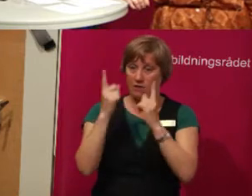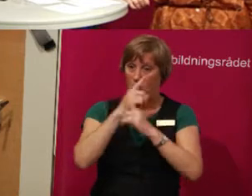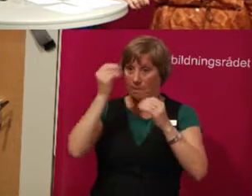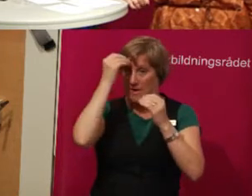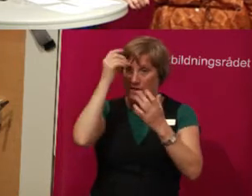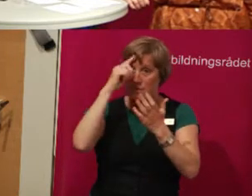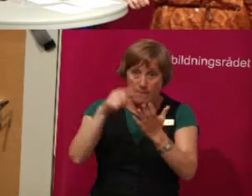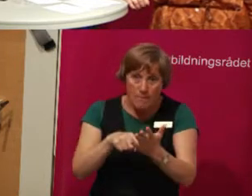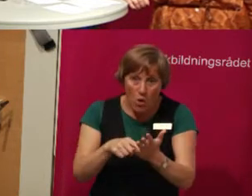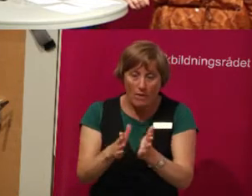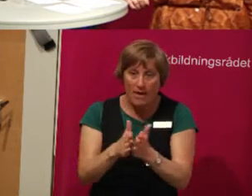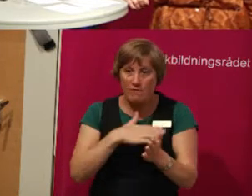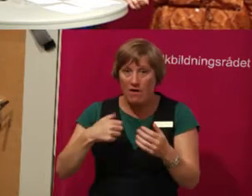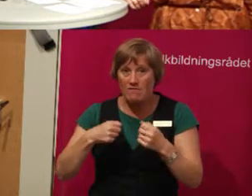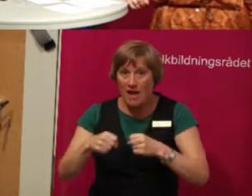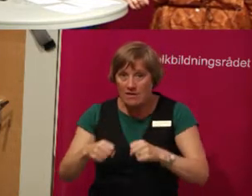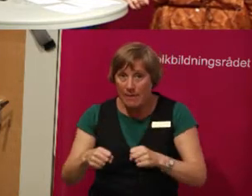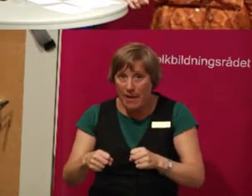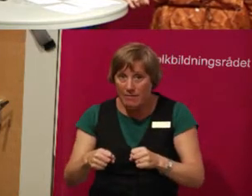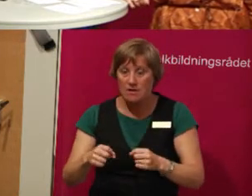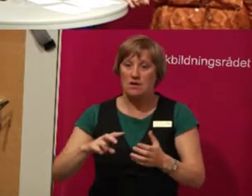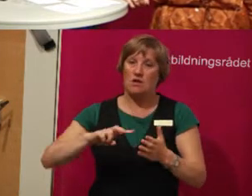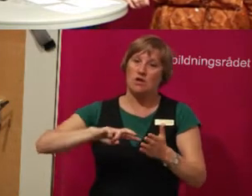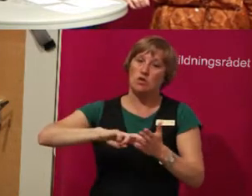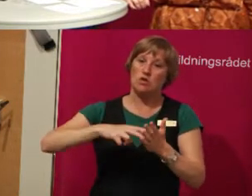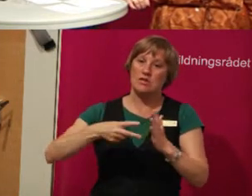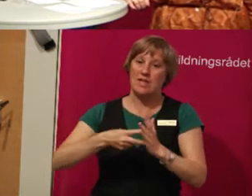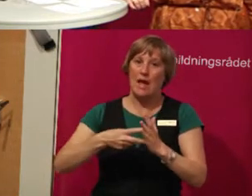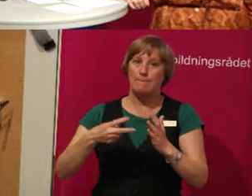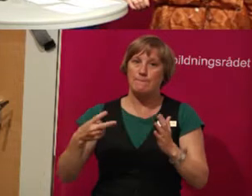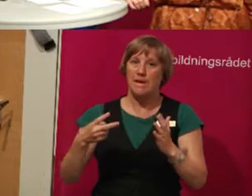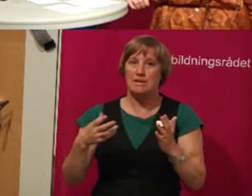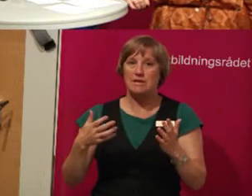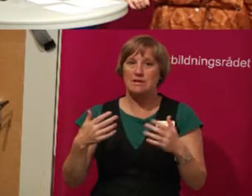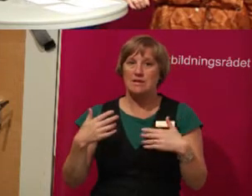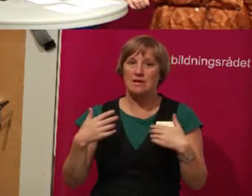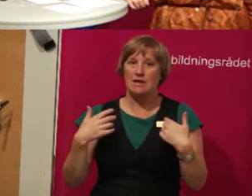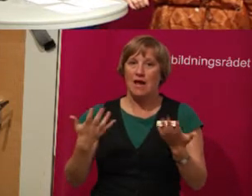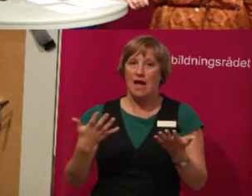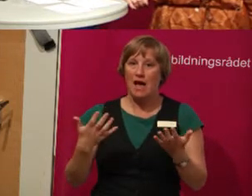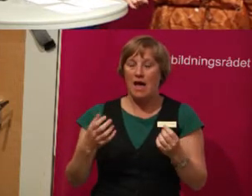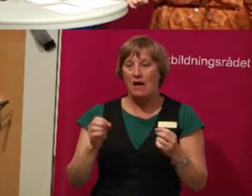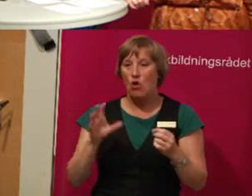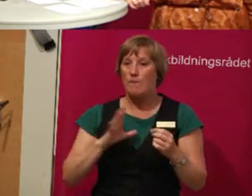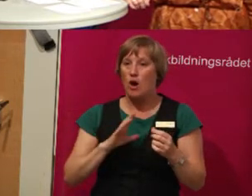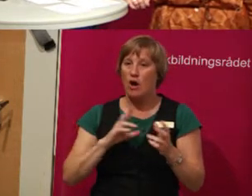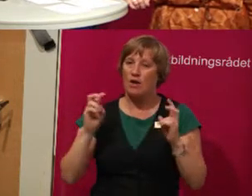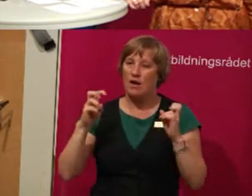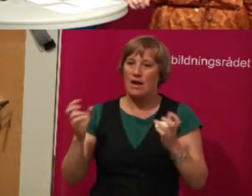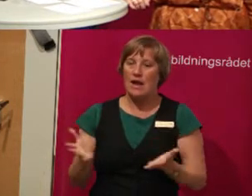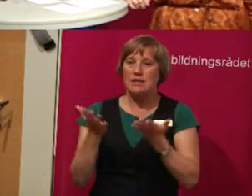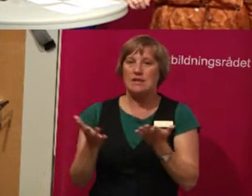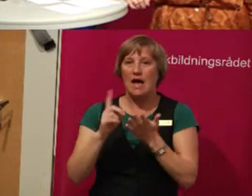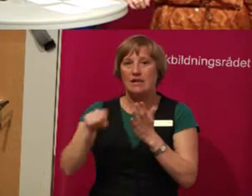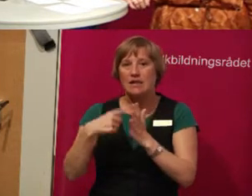har? Systemet är ju så att det gynnar om man har lätta timmar, så att säga. Man har föreningar som kanske